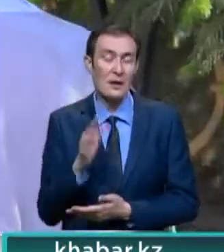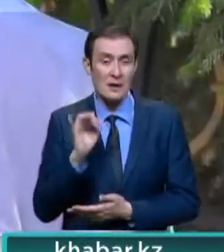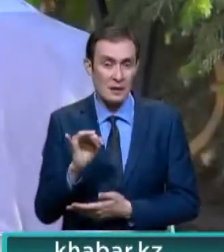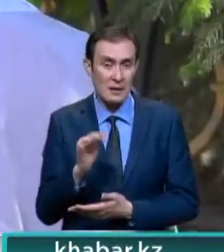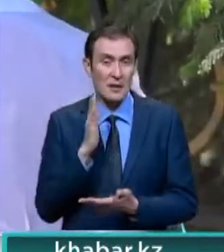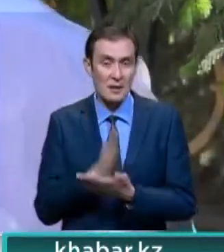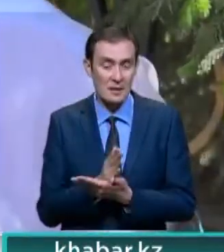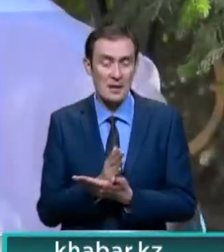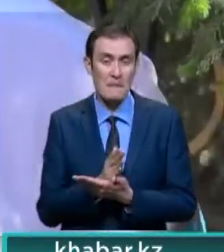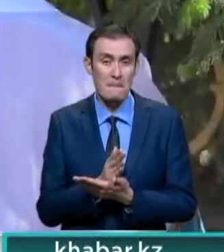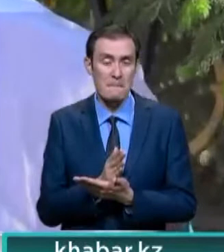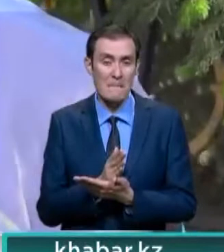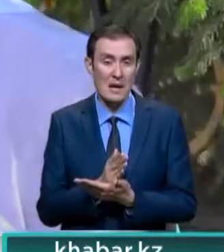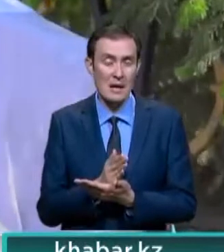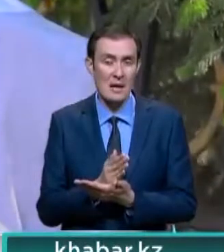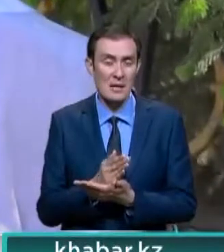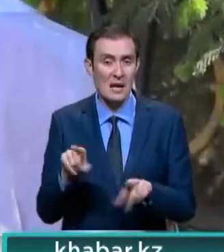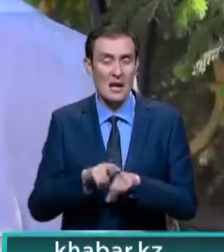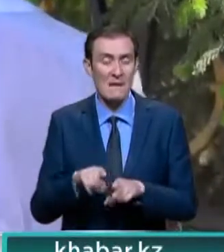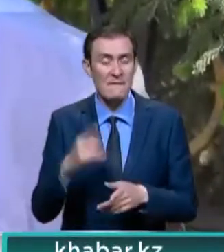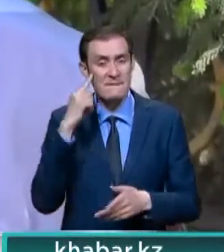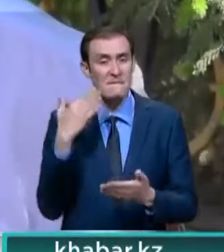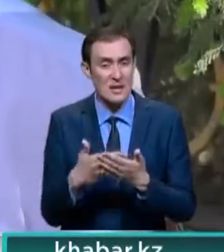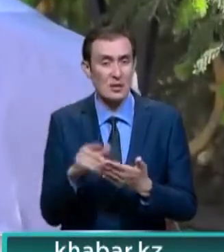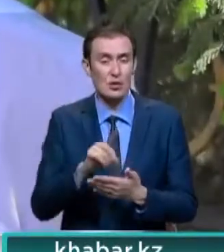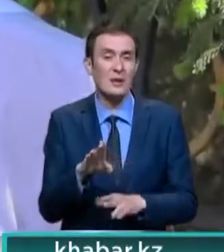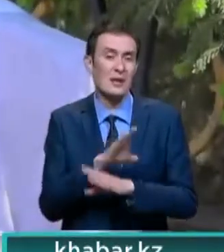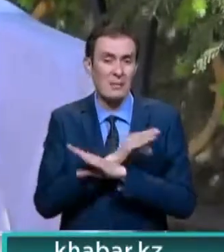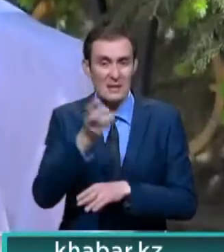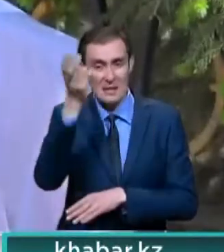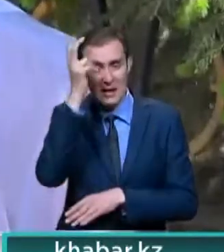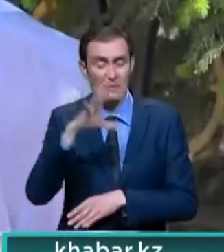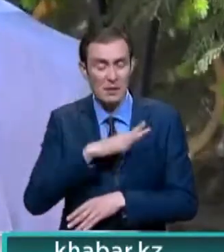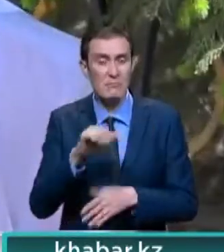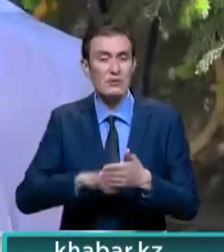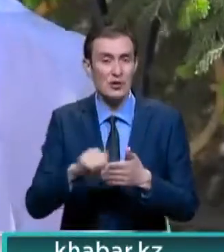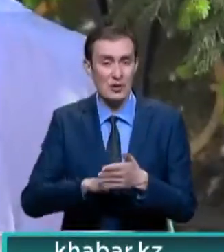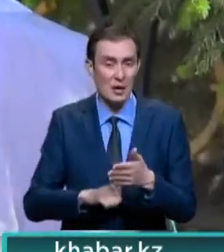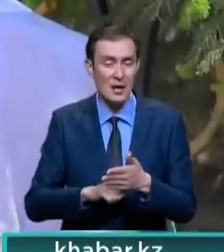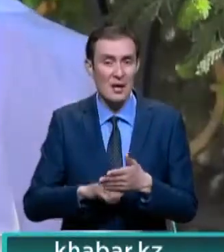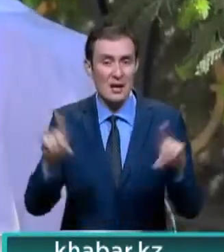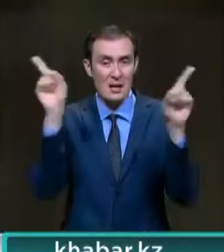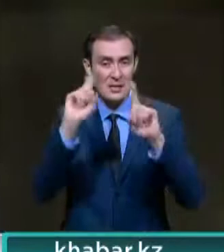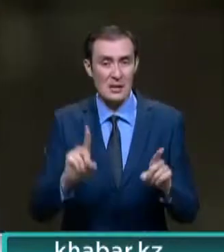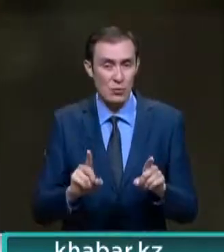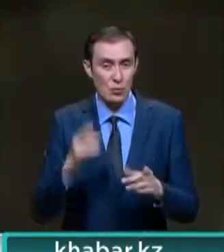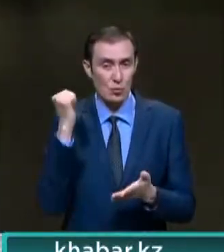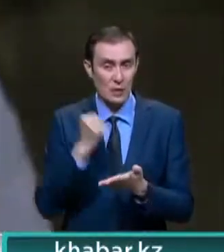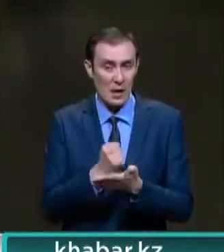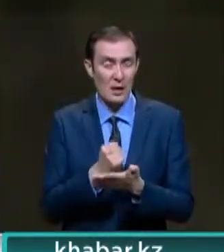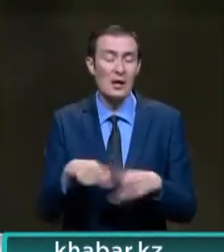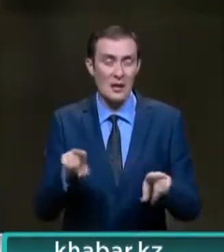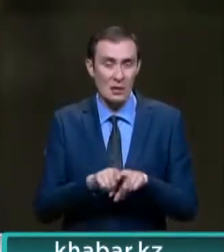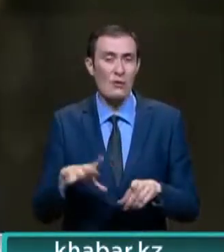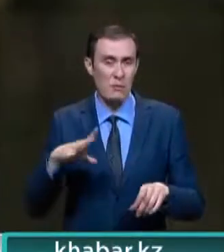И есть одна из основных версий, что гибель сайгаков послужила разряд молнии. Ну, такие случаи